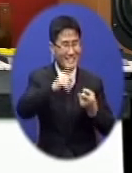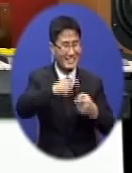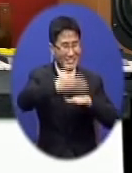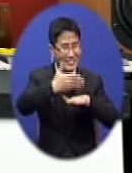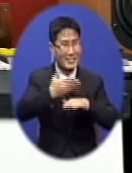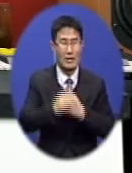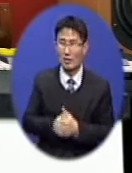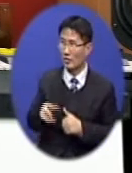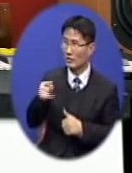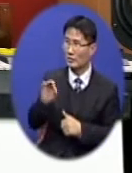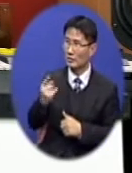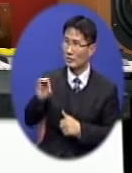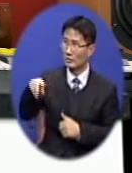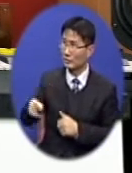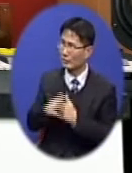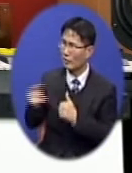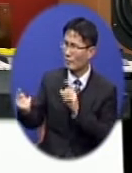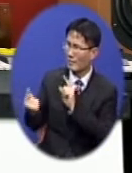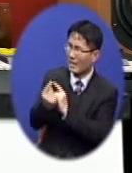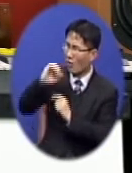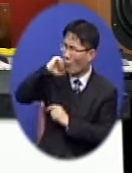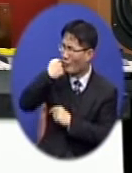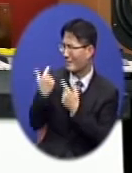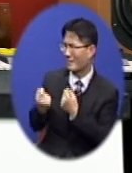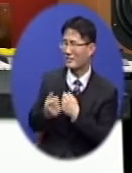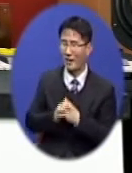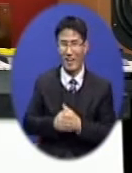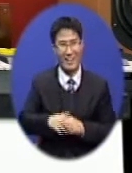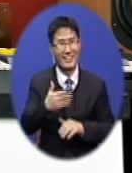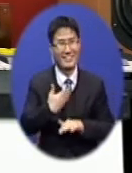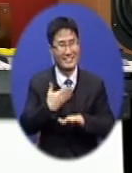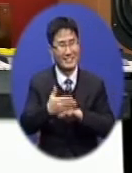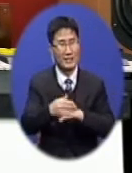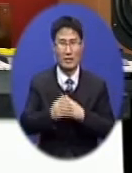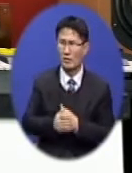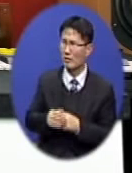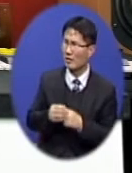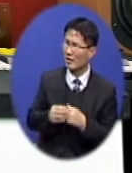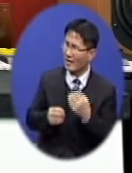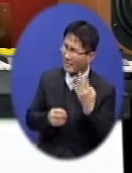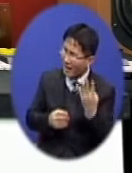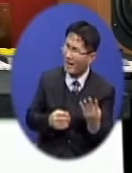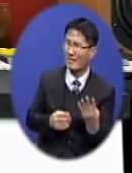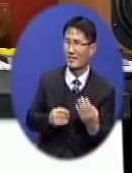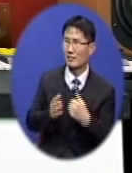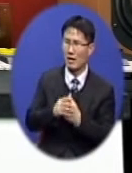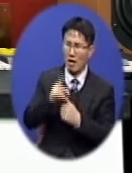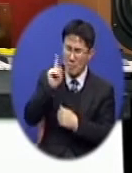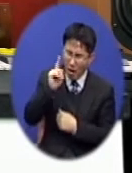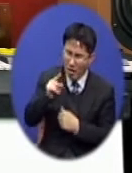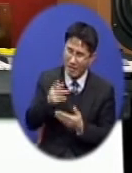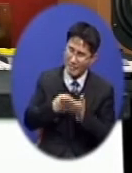네, 송봉수 씨 만나볼게요. 참 외롭네요. 아이고, 고맙습니다. 4일 만에 오늘 됐어요. 예. 날마다 했는데 안